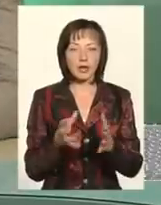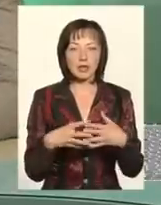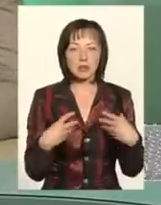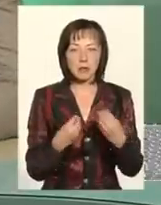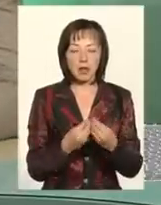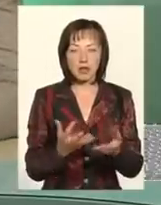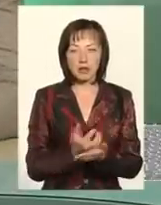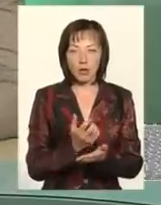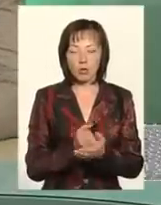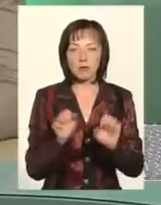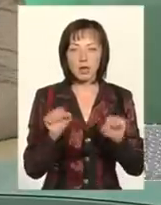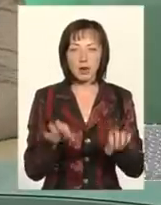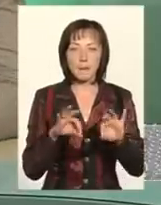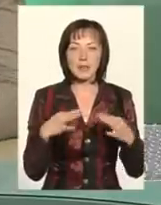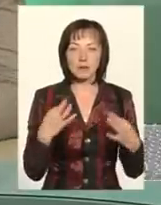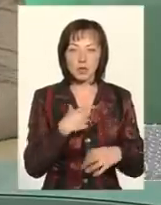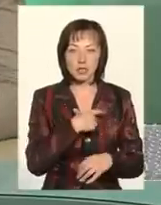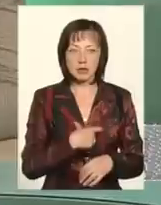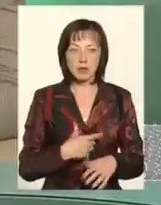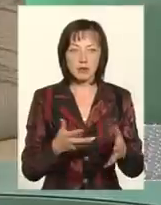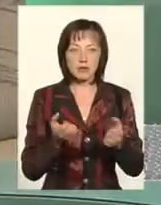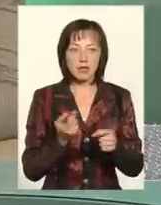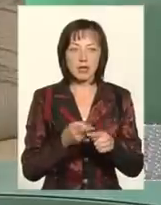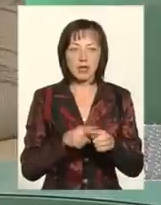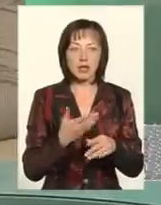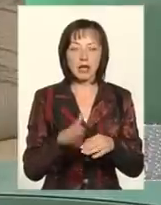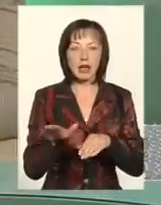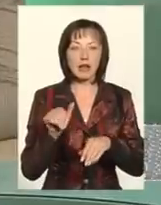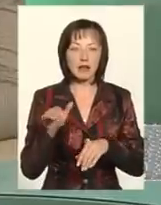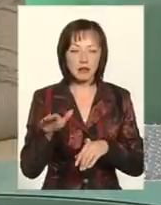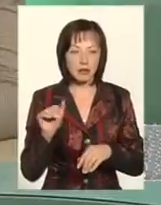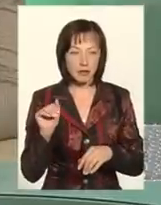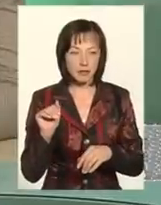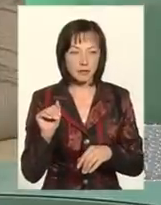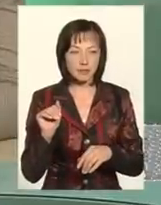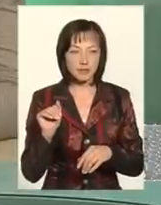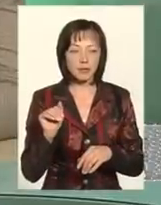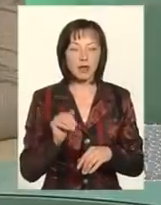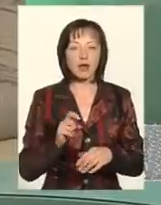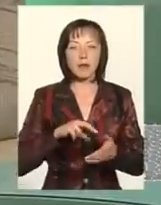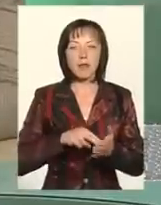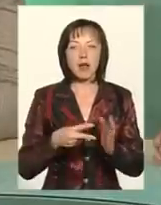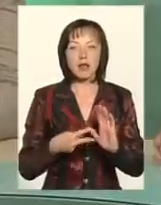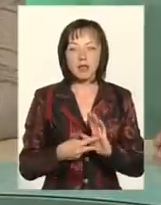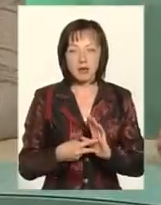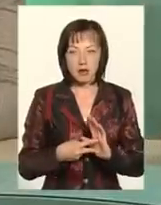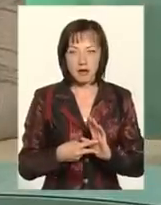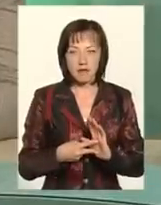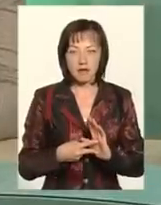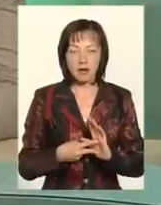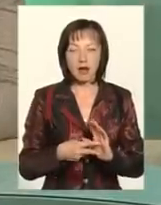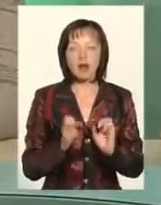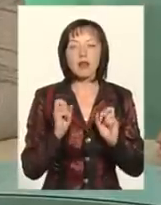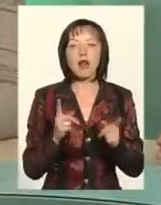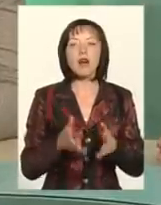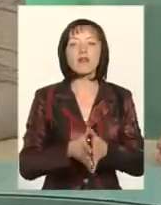доход могли позволить себе взять этих кредитов тем более то что планировали как-то ну имели